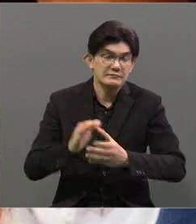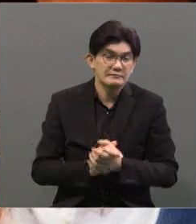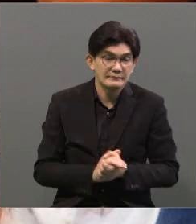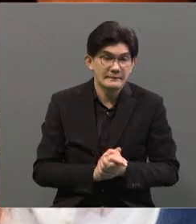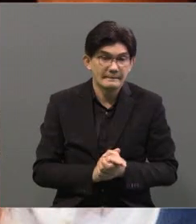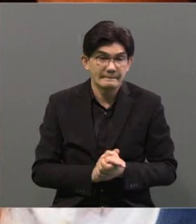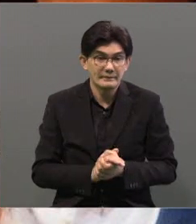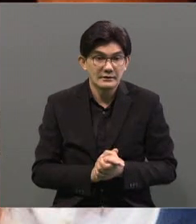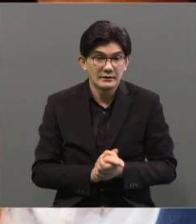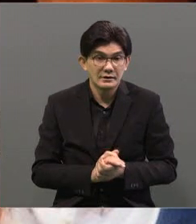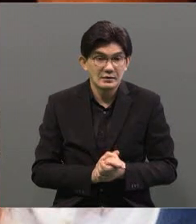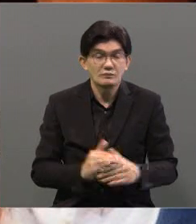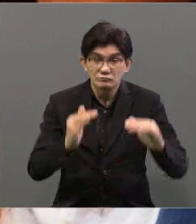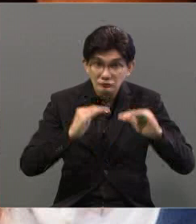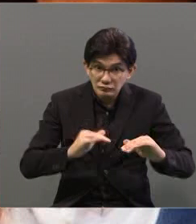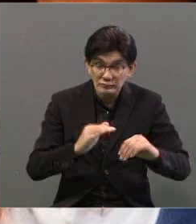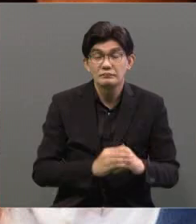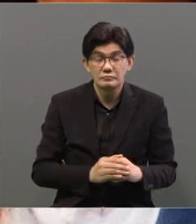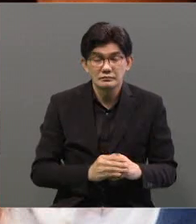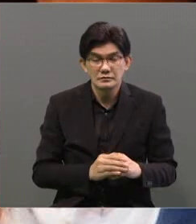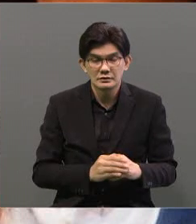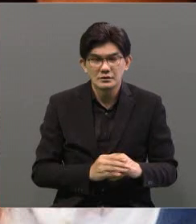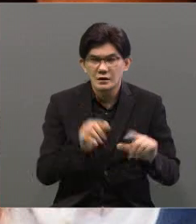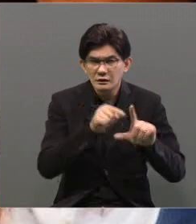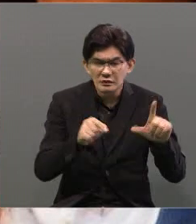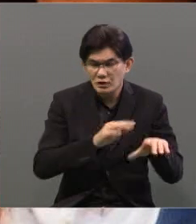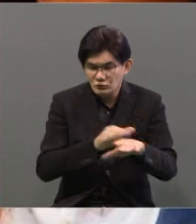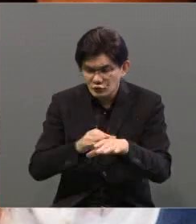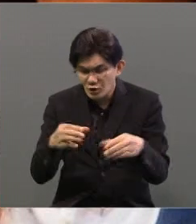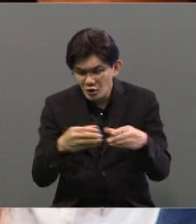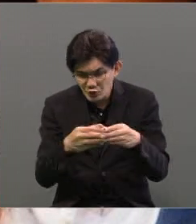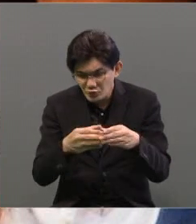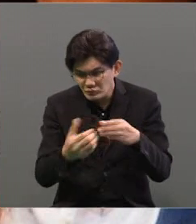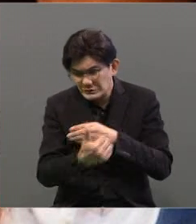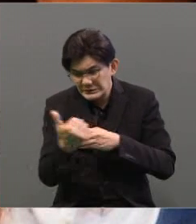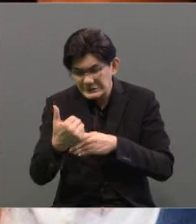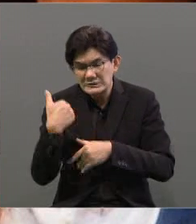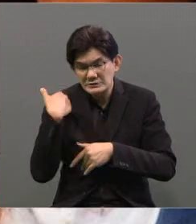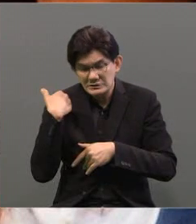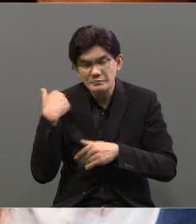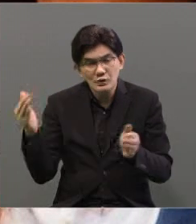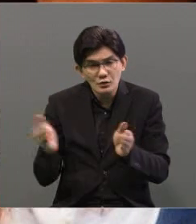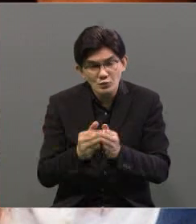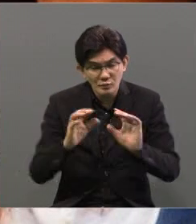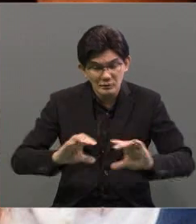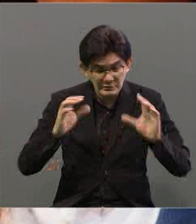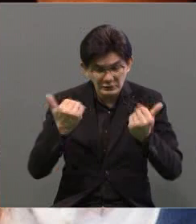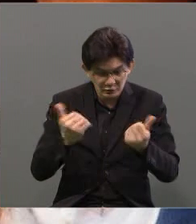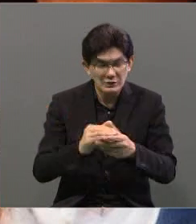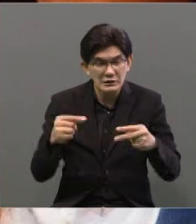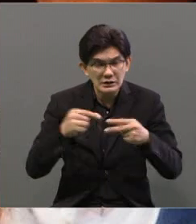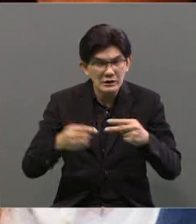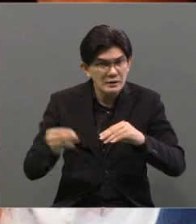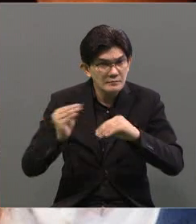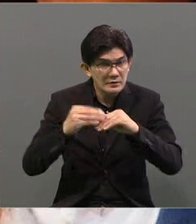และหลังจากนั้นนะครับลำดับรองลงมาอีกก็คือพรรคก้าวไกลควรจะชวนพรรคการเมืองในรัฐบาลเดิมมาเข้าร่วมรัฐบาลเพื่อจะ